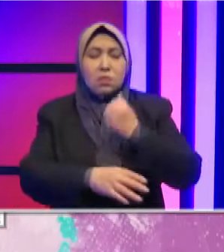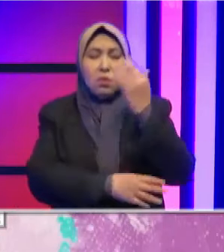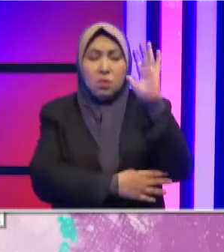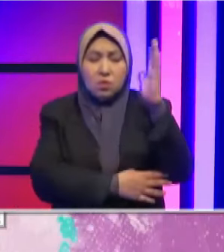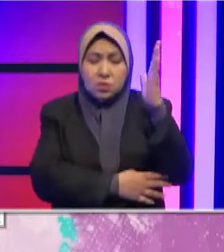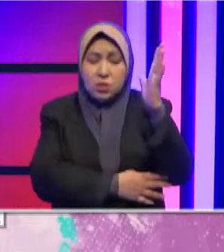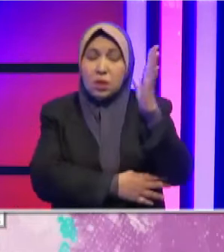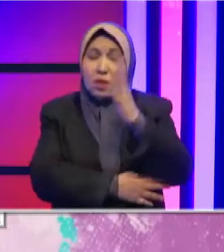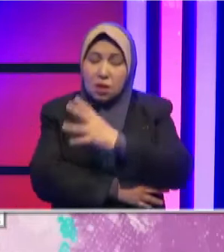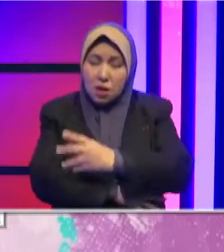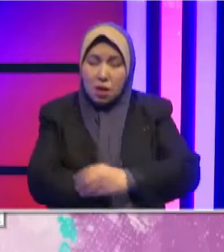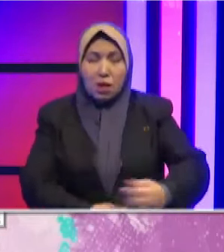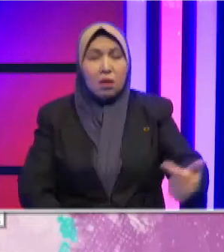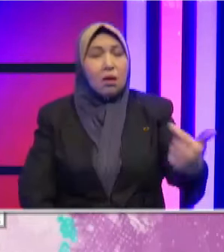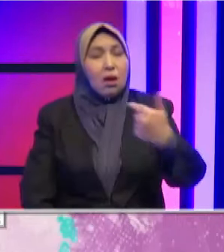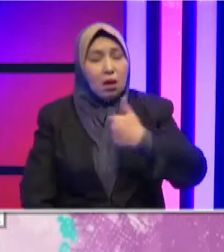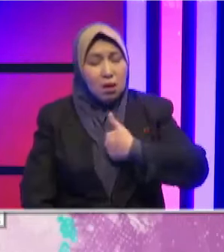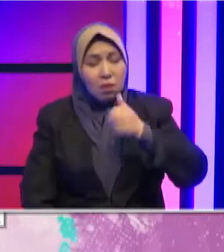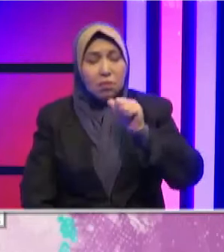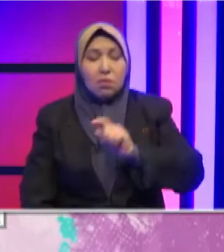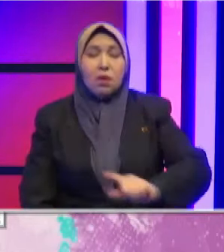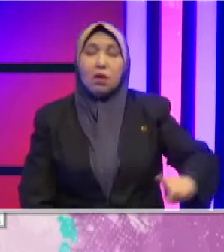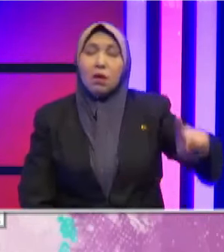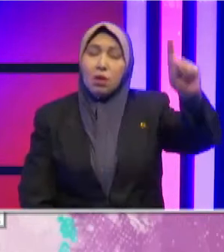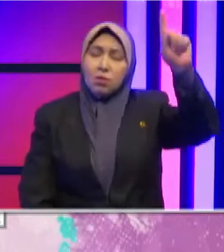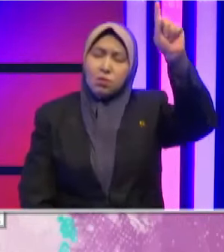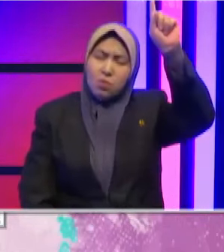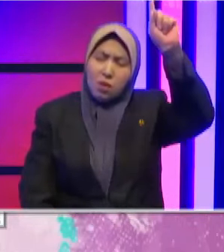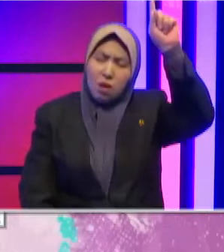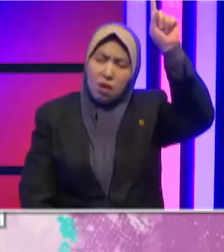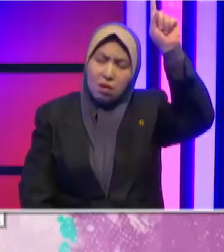wa annallahu qums